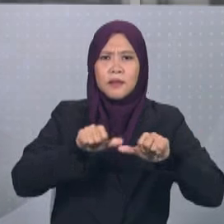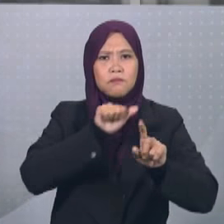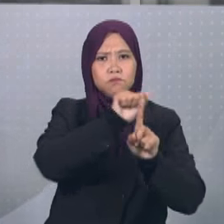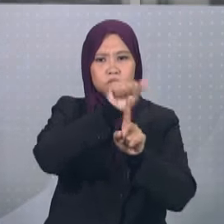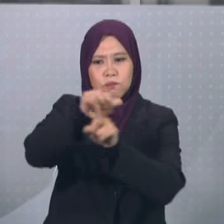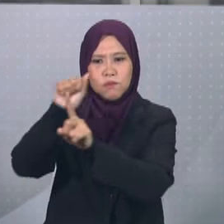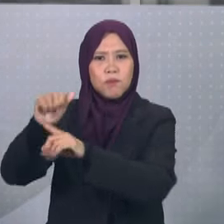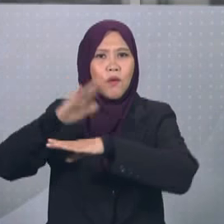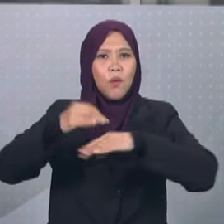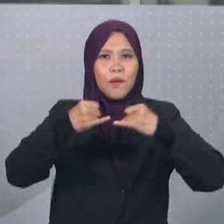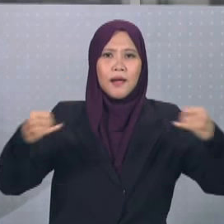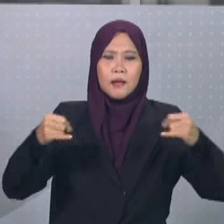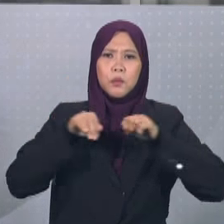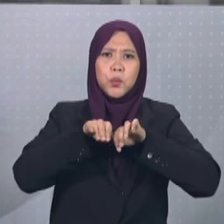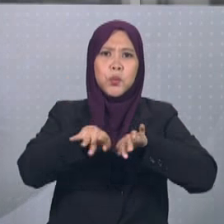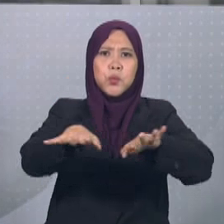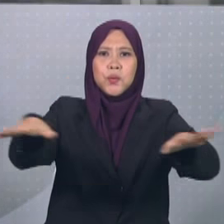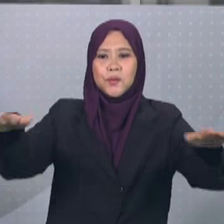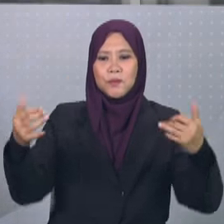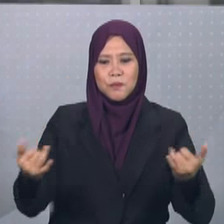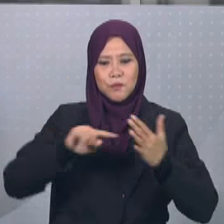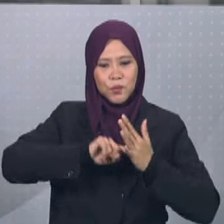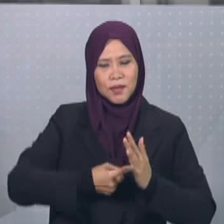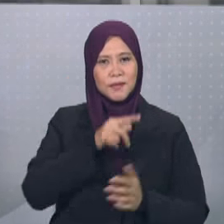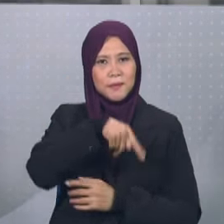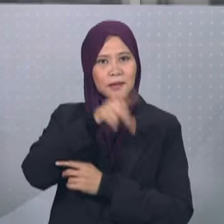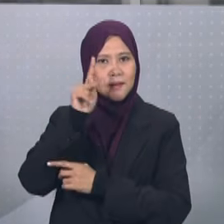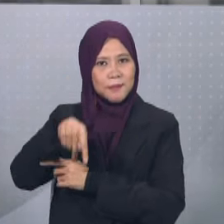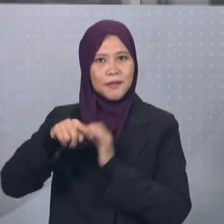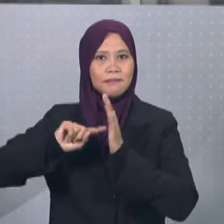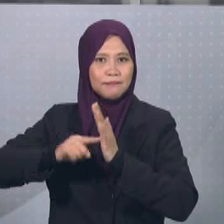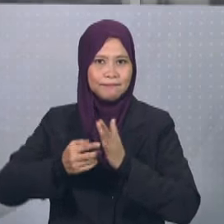penipuan dalam talian yang semakin berleluasa sejak PKP dilaksana.